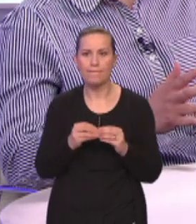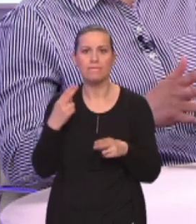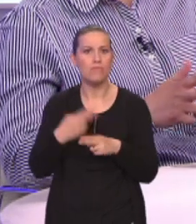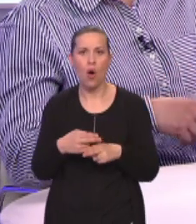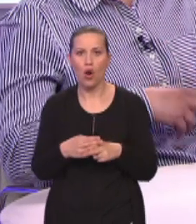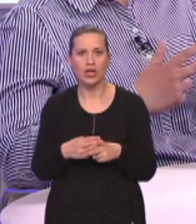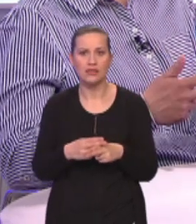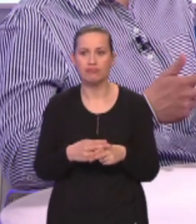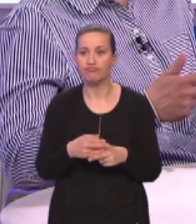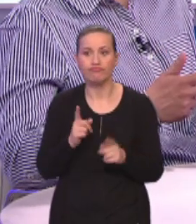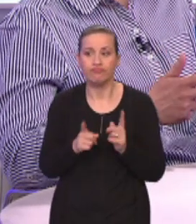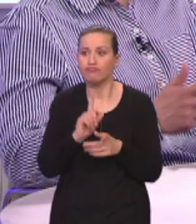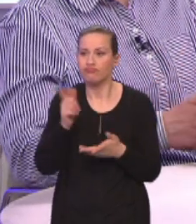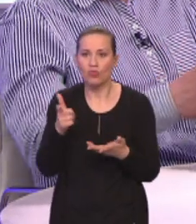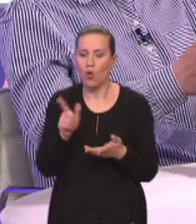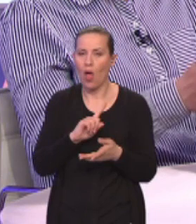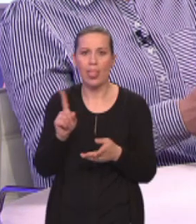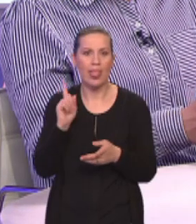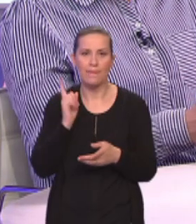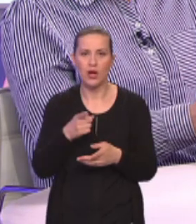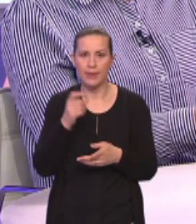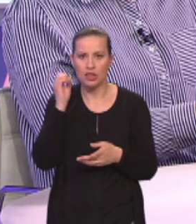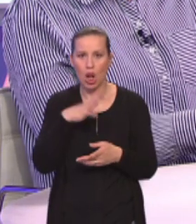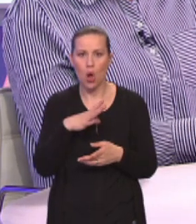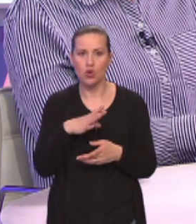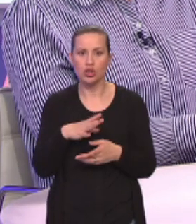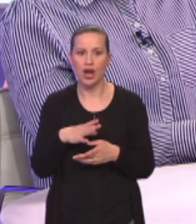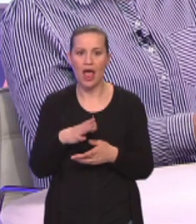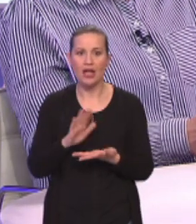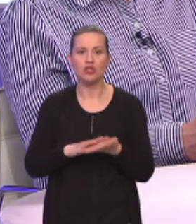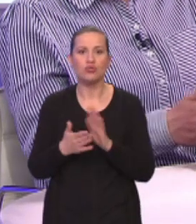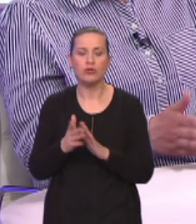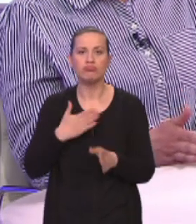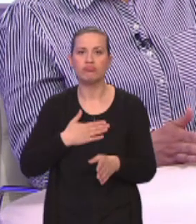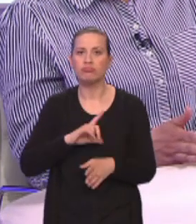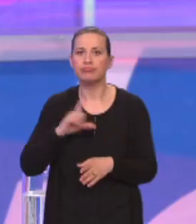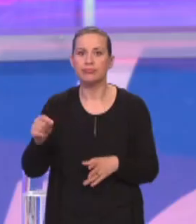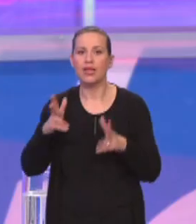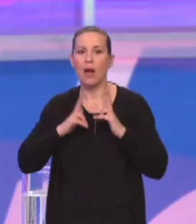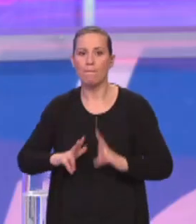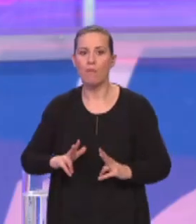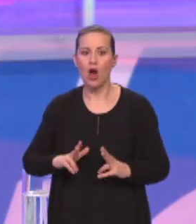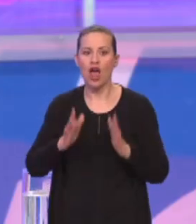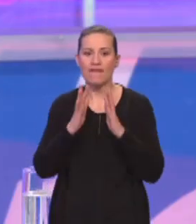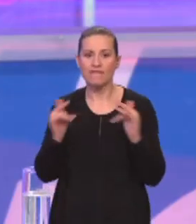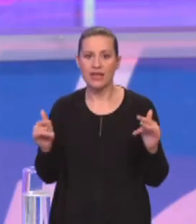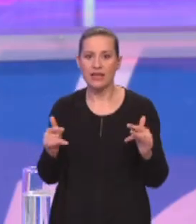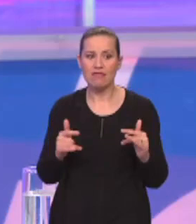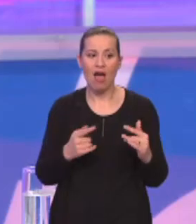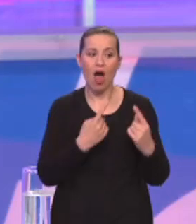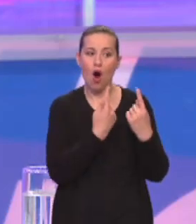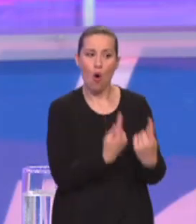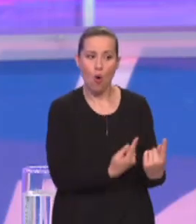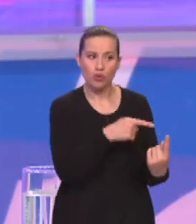ne mora biti samo bolest, ne mora biti loše, da jednostavno supružnici žele otići na odmor, na vikend, da ostave